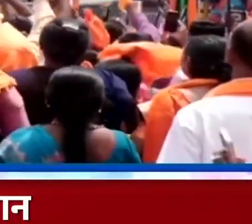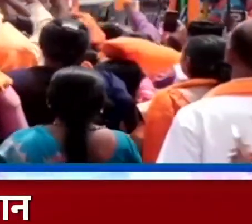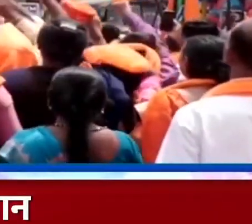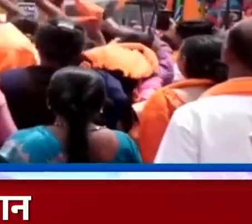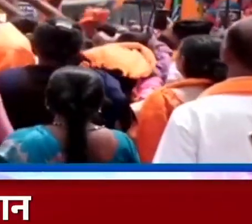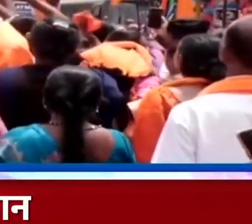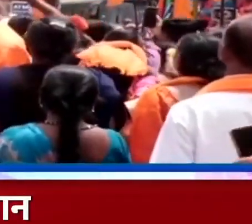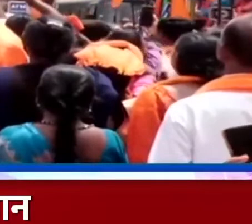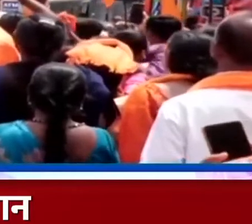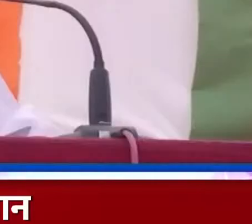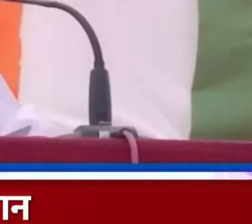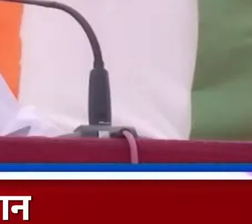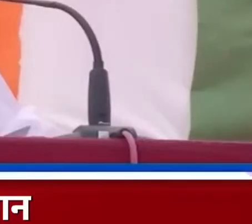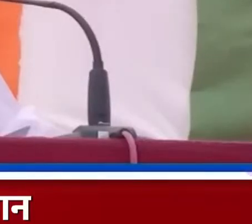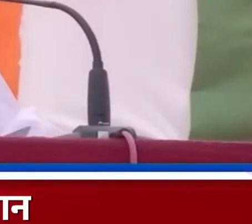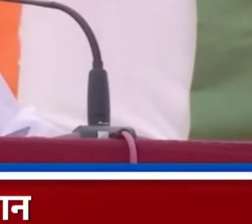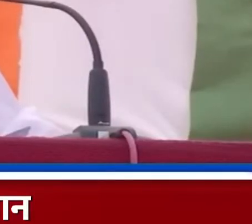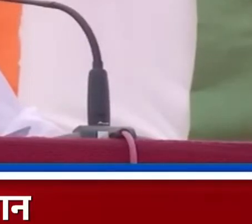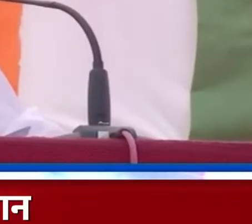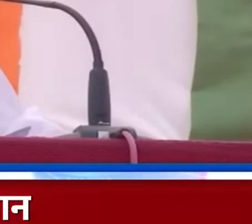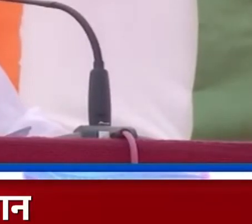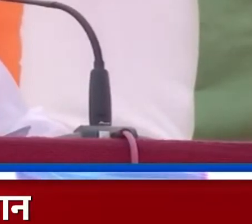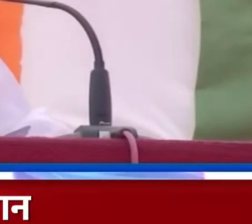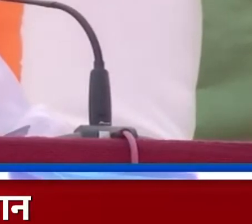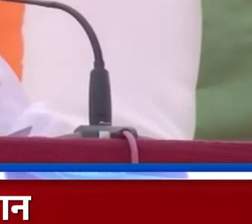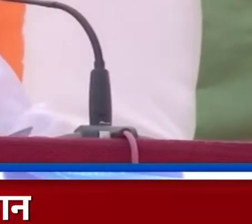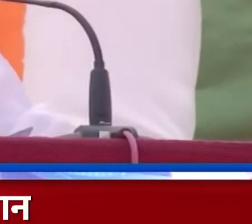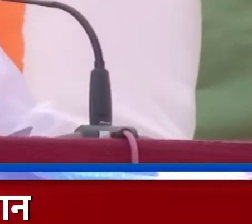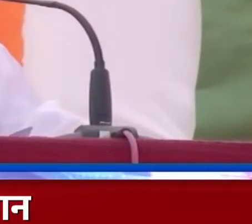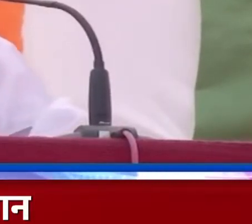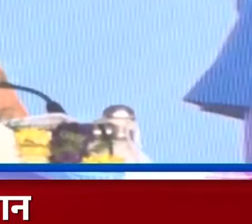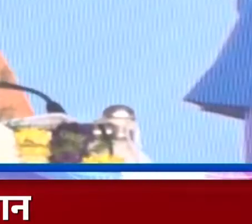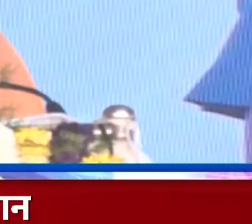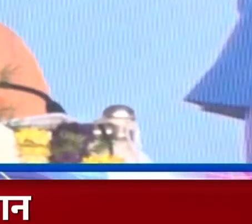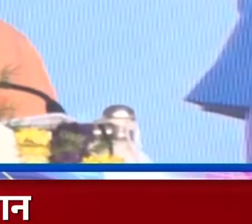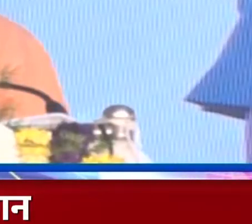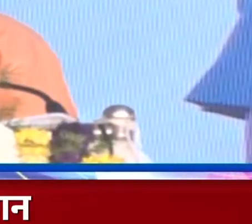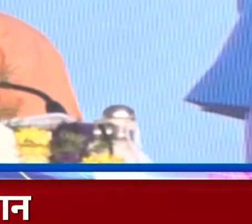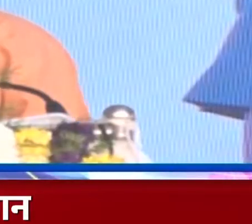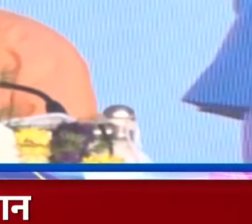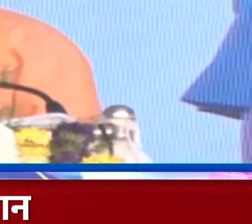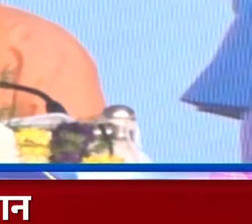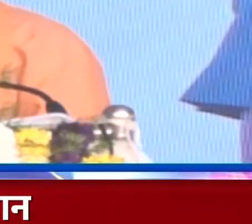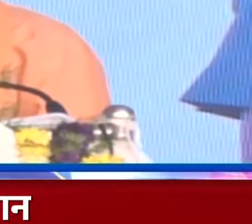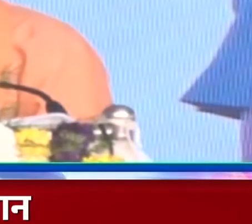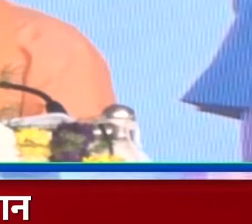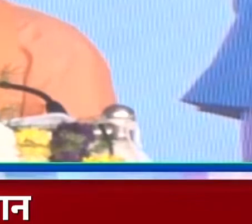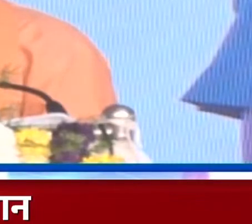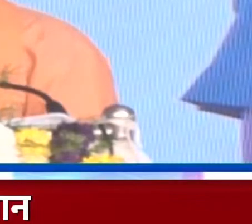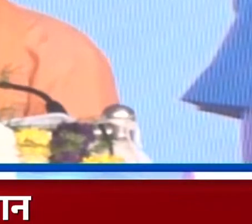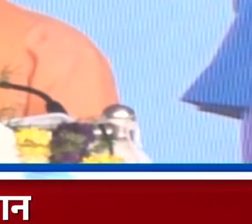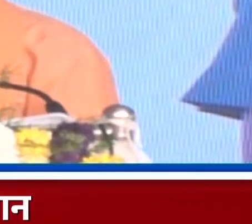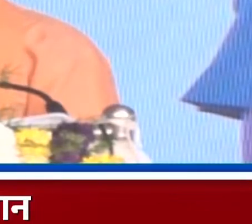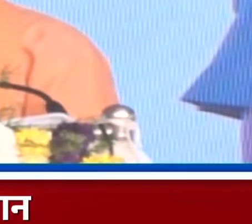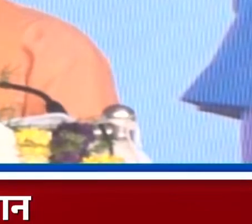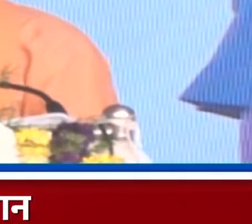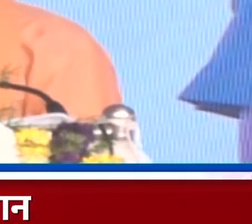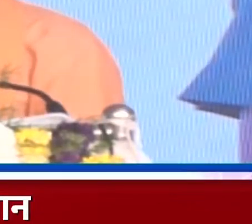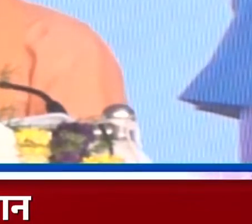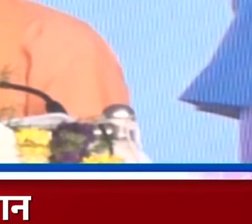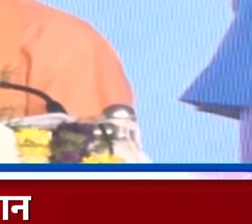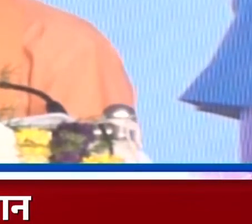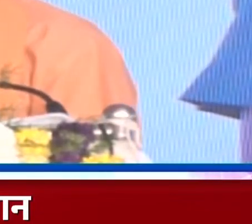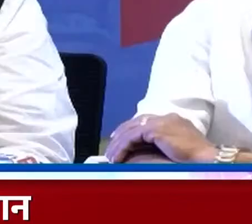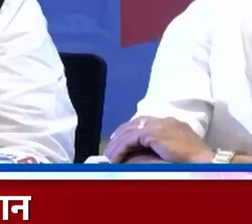के लिए राजनाथ सिंह योगी आदित्यनाथ और शिवराज सिंह चौहान कर रहे हैं प्रचार वो कांग्रेस के लिए हमारे कर्ज उन खरीदे और प्रियंका गांधी